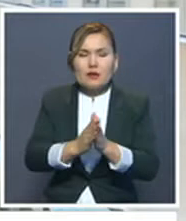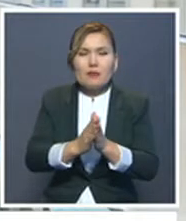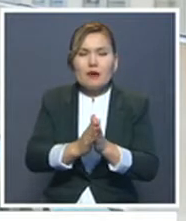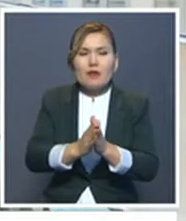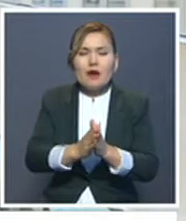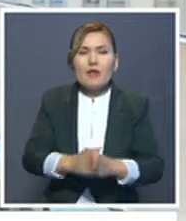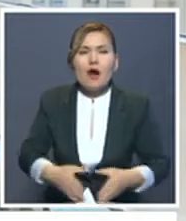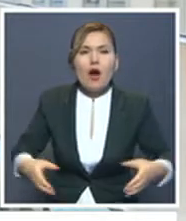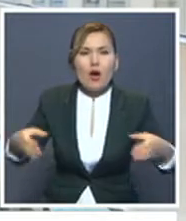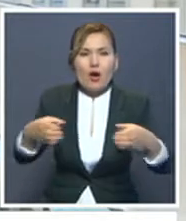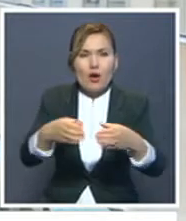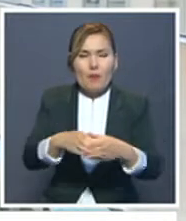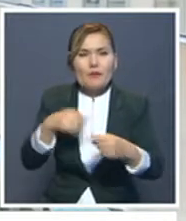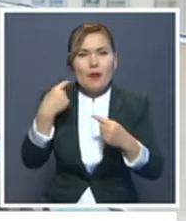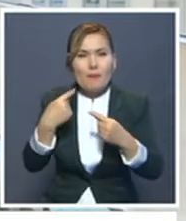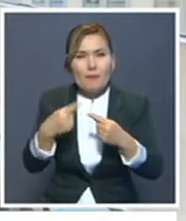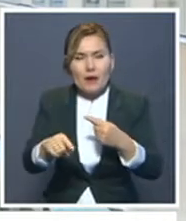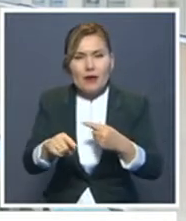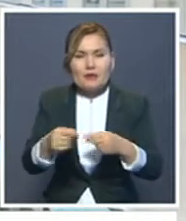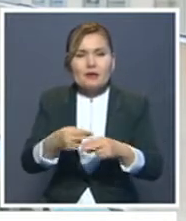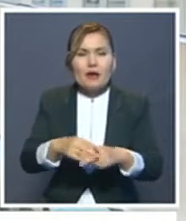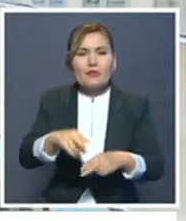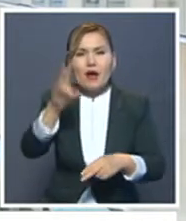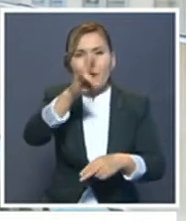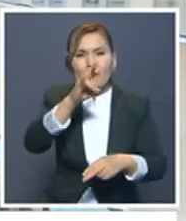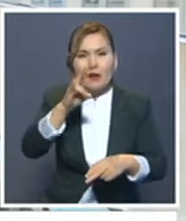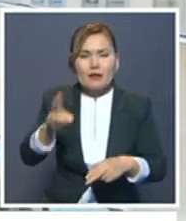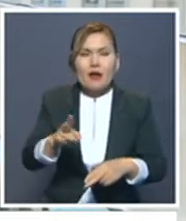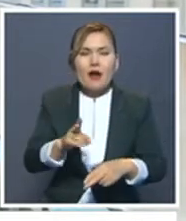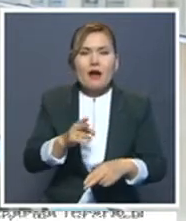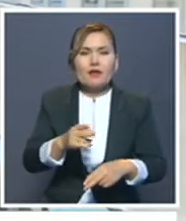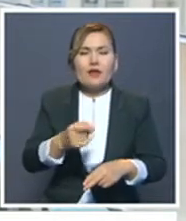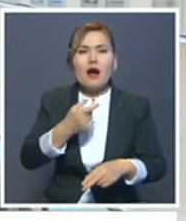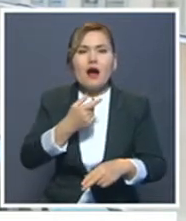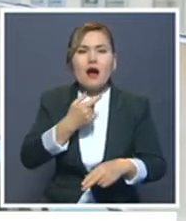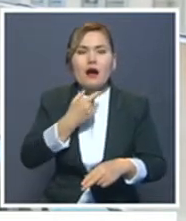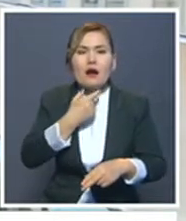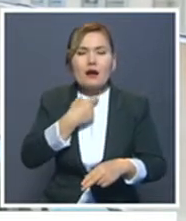басқа православтар болсын, католиктер болсын, басқа да